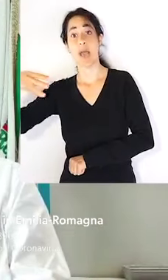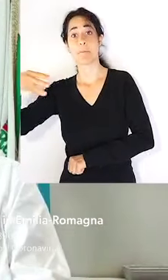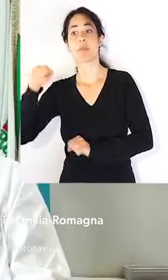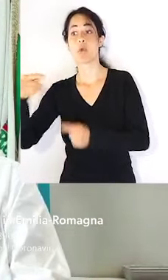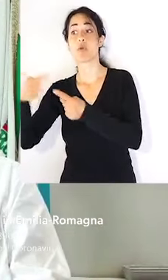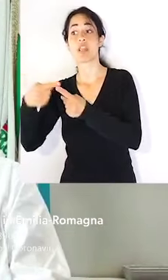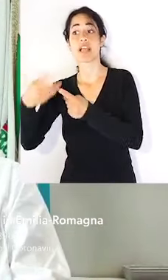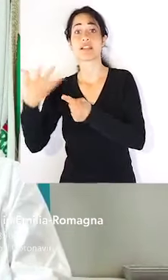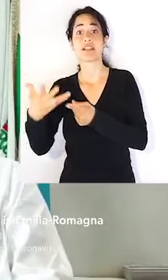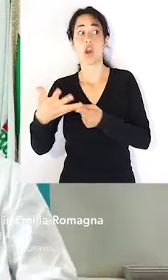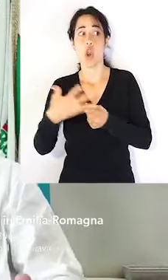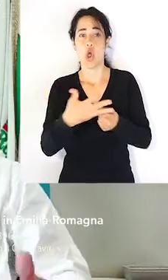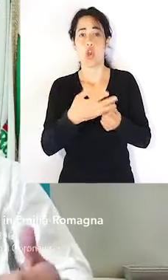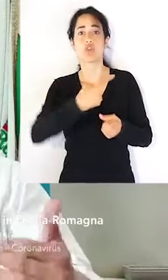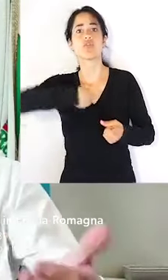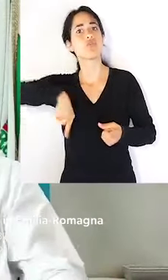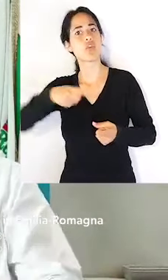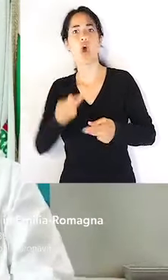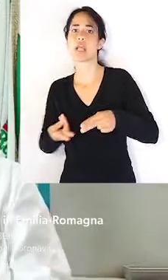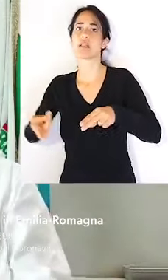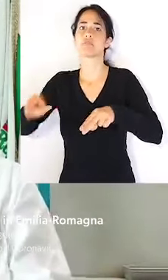da test sierologico, noi